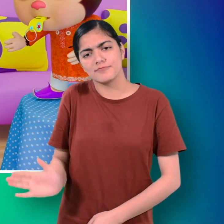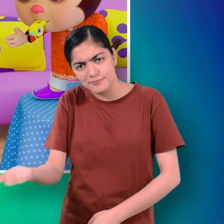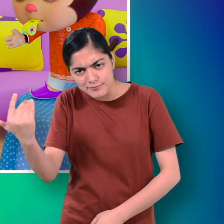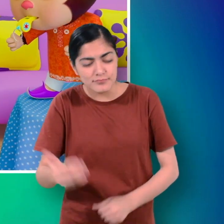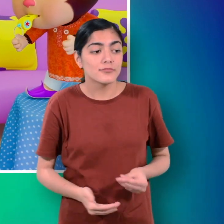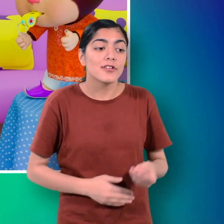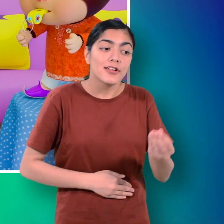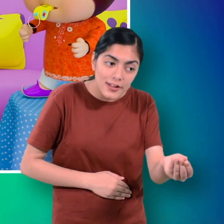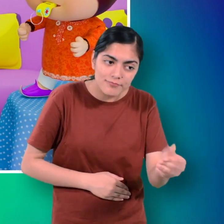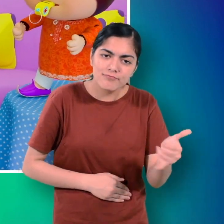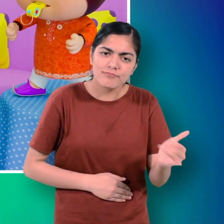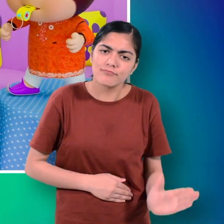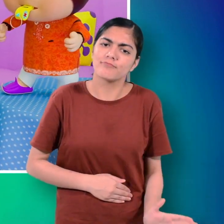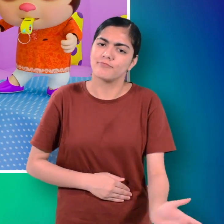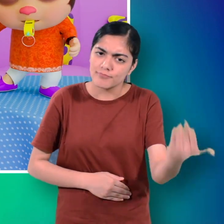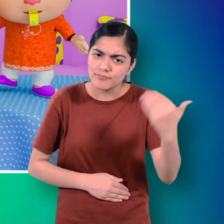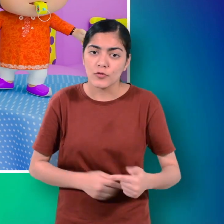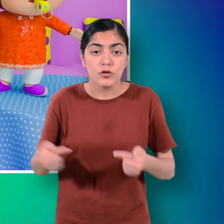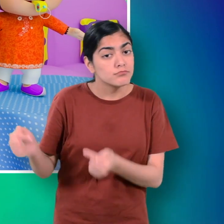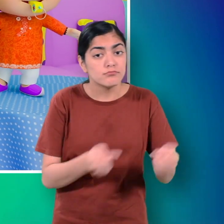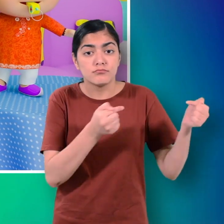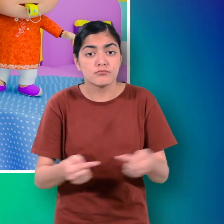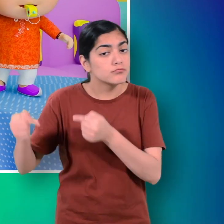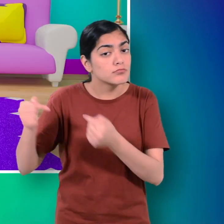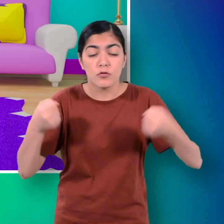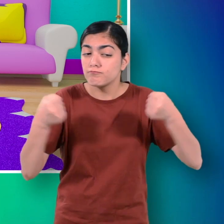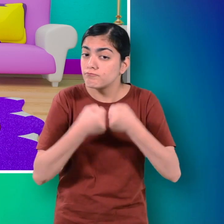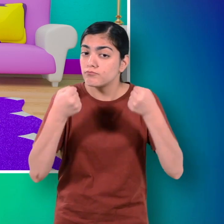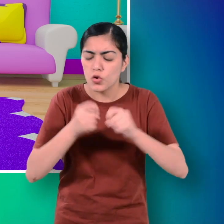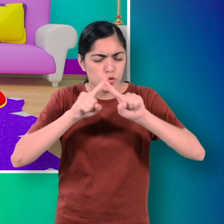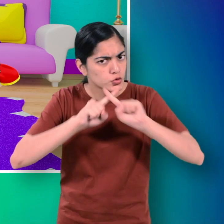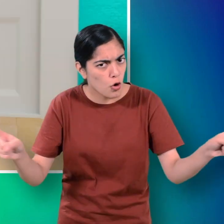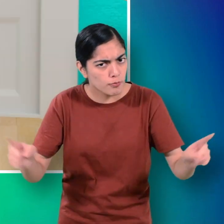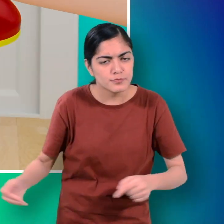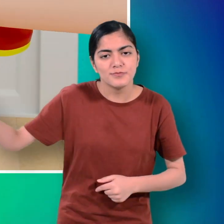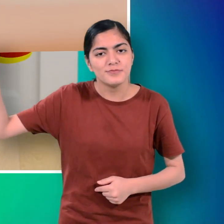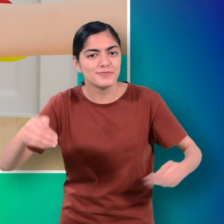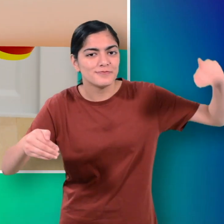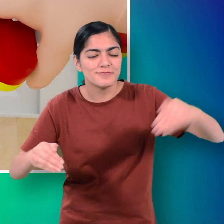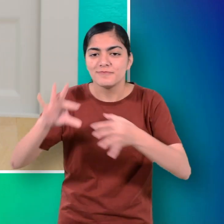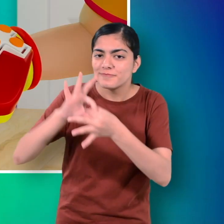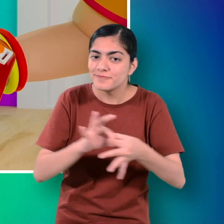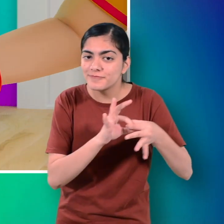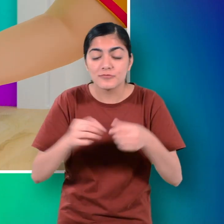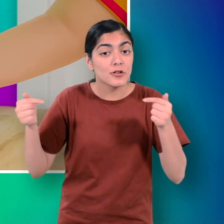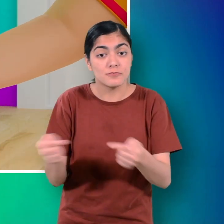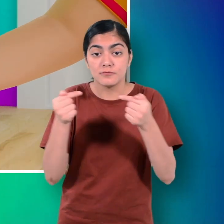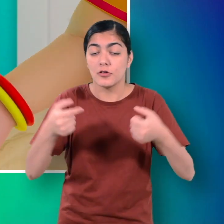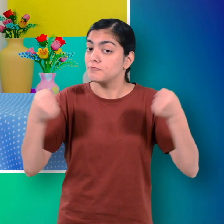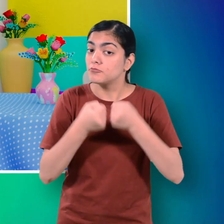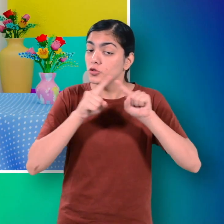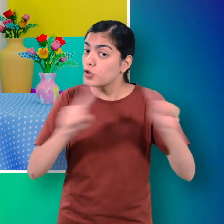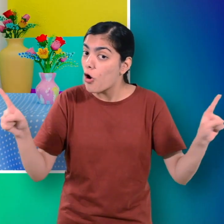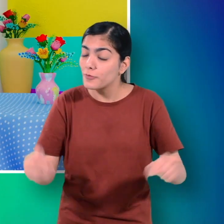तुम भी खेलो चुन्नू भाई, तुम भी खेलो मुन्नू भाई। कभी न लड़ना ना झगड़ना, आपस में तुम मिलकर